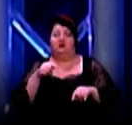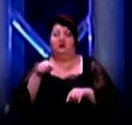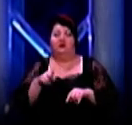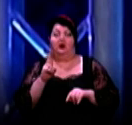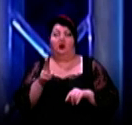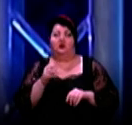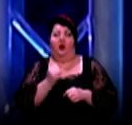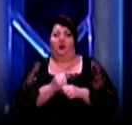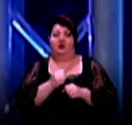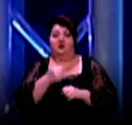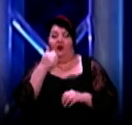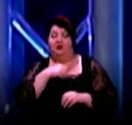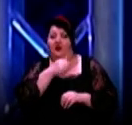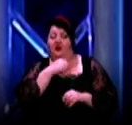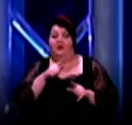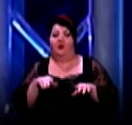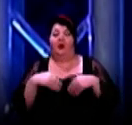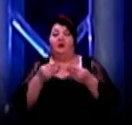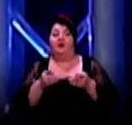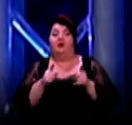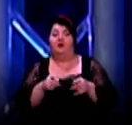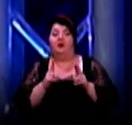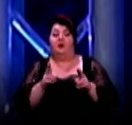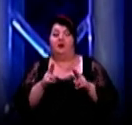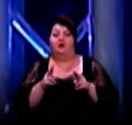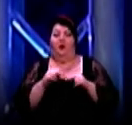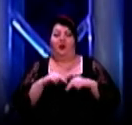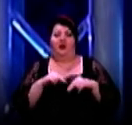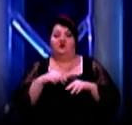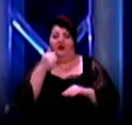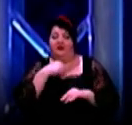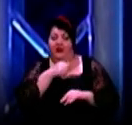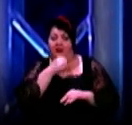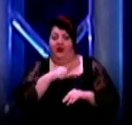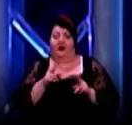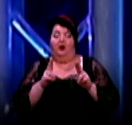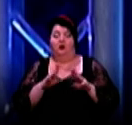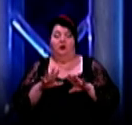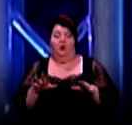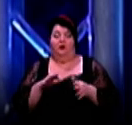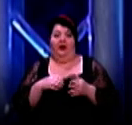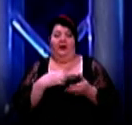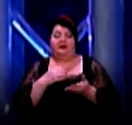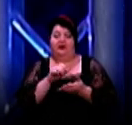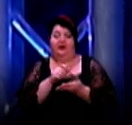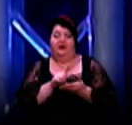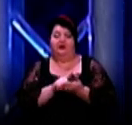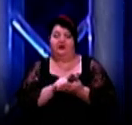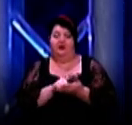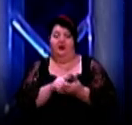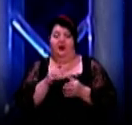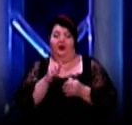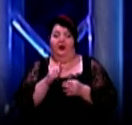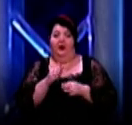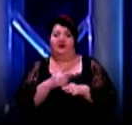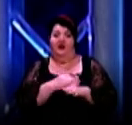нелегально. Аби надати хоч якусь підтримку тим, хто працював нелегально і хто не застрахований, тривалий час не платив